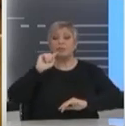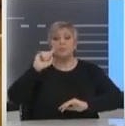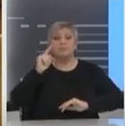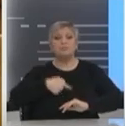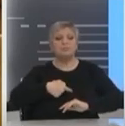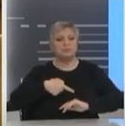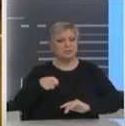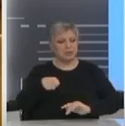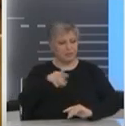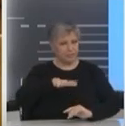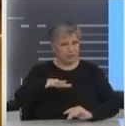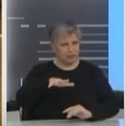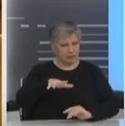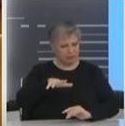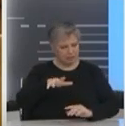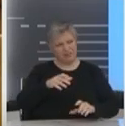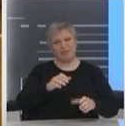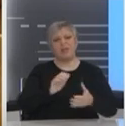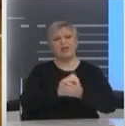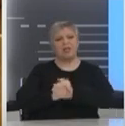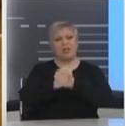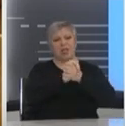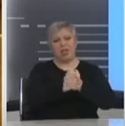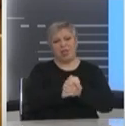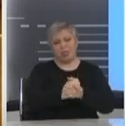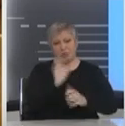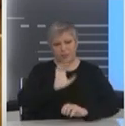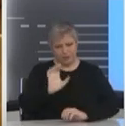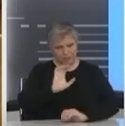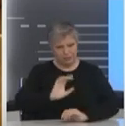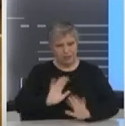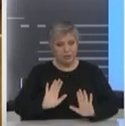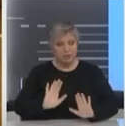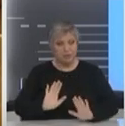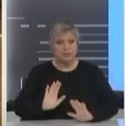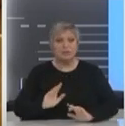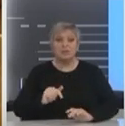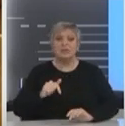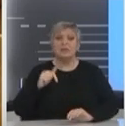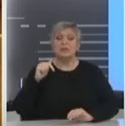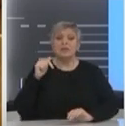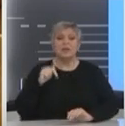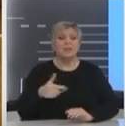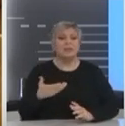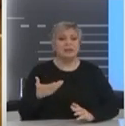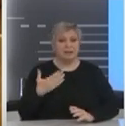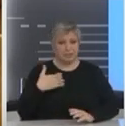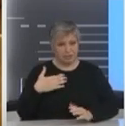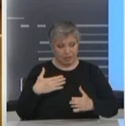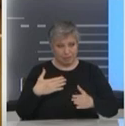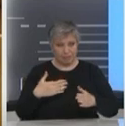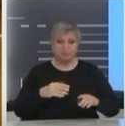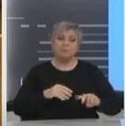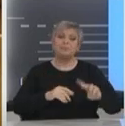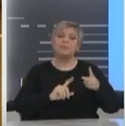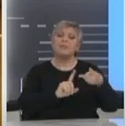σε μνημονιακή περίοδο. Μόνο στο εξάμηνο ανάμεσα στη δεύτερη και